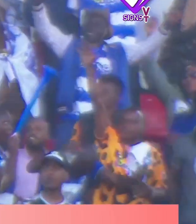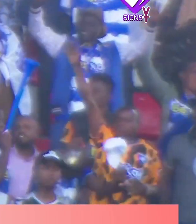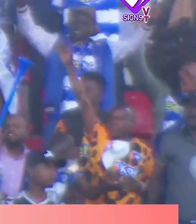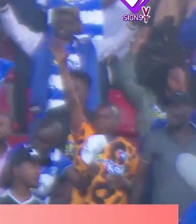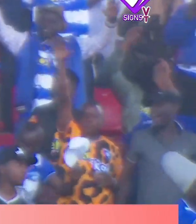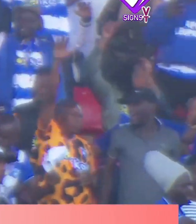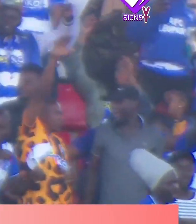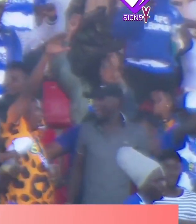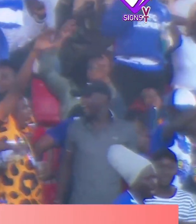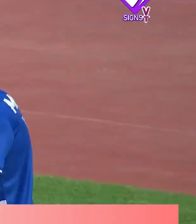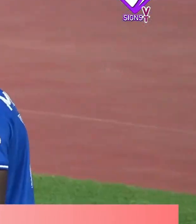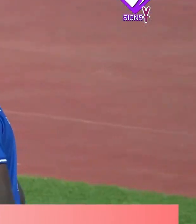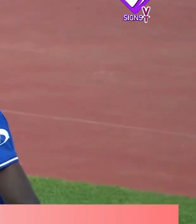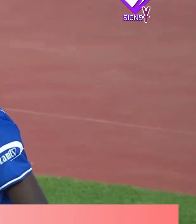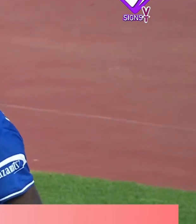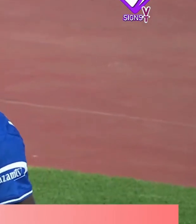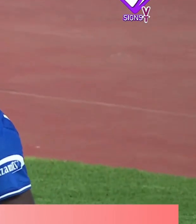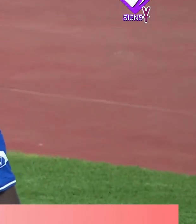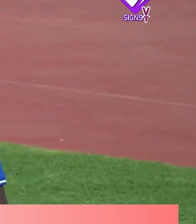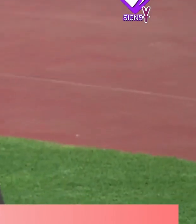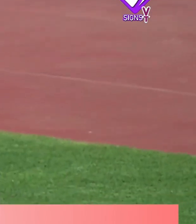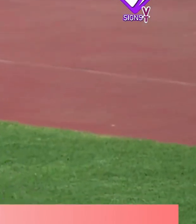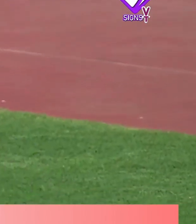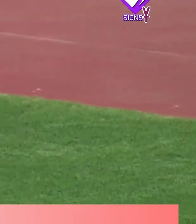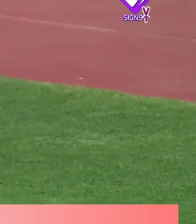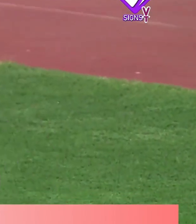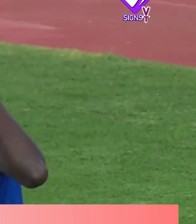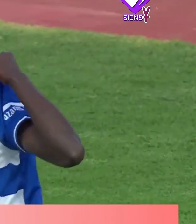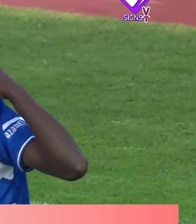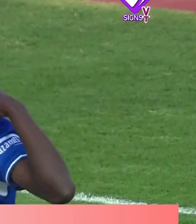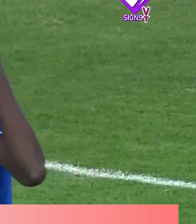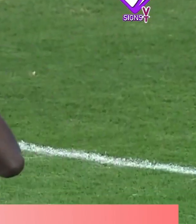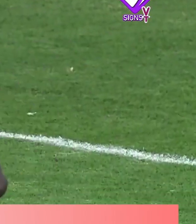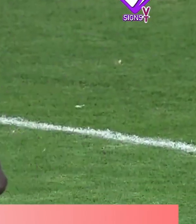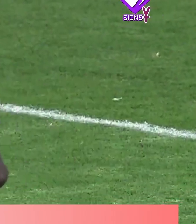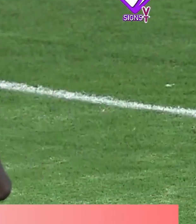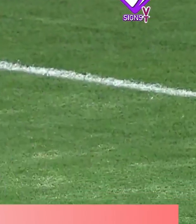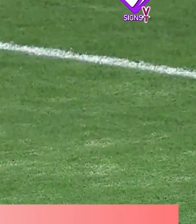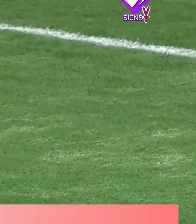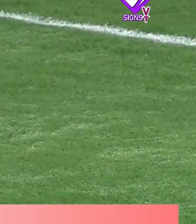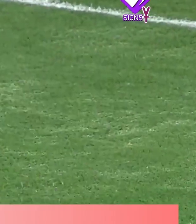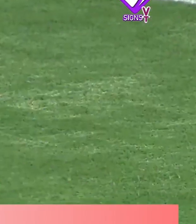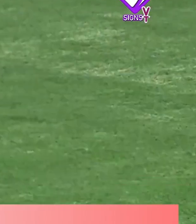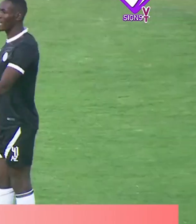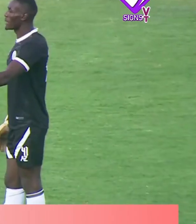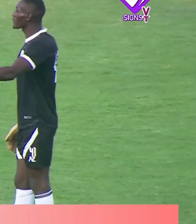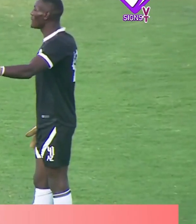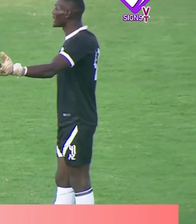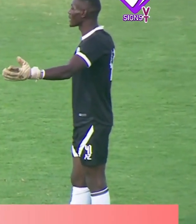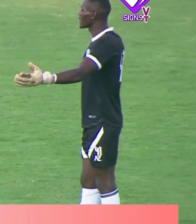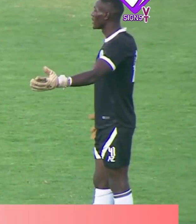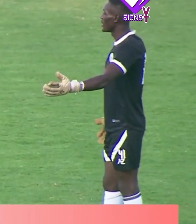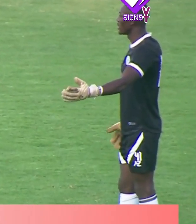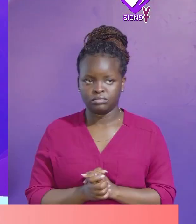Walitangulia tu, lakini bado hawajalewa chakari. Sasa walevi wenyewe wamefika kwenye shughuli. Wamefika